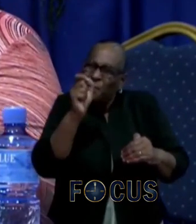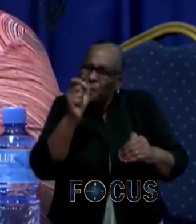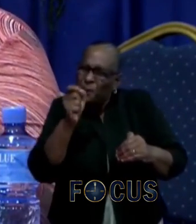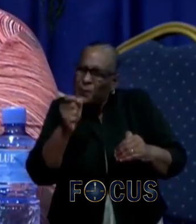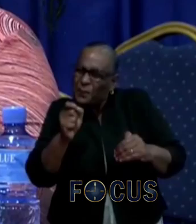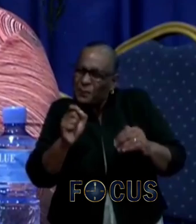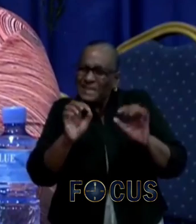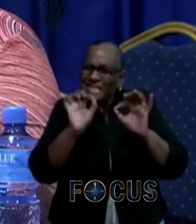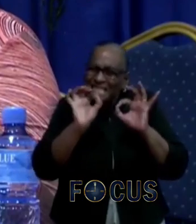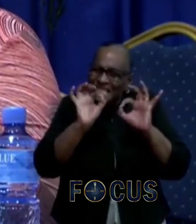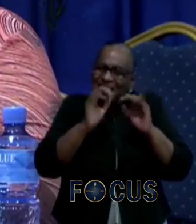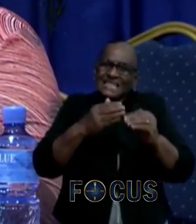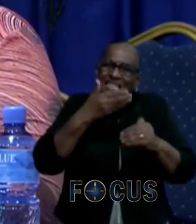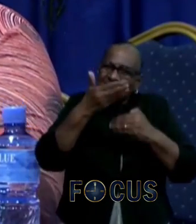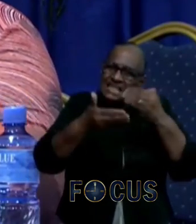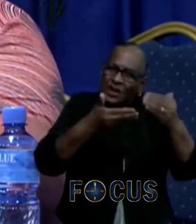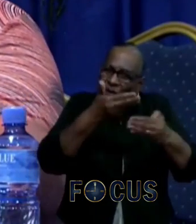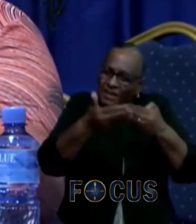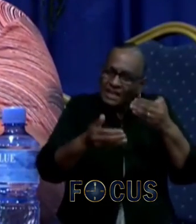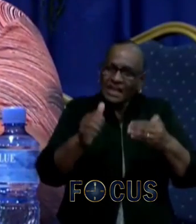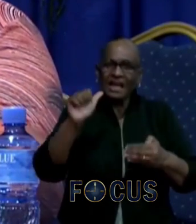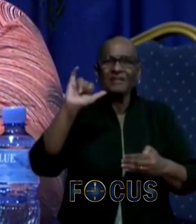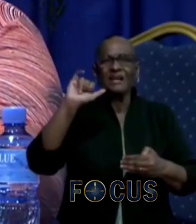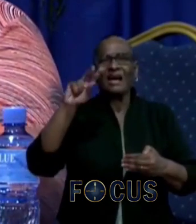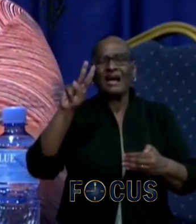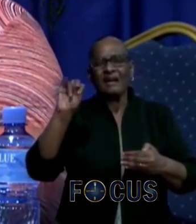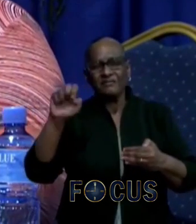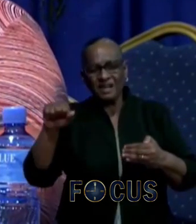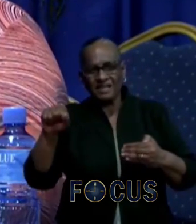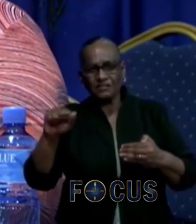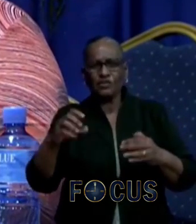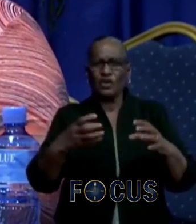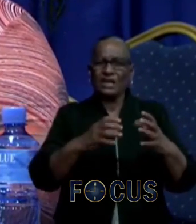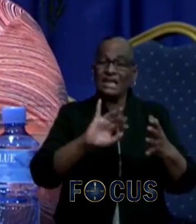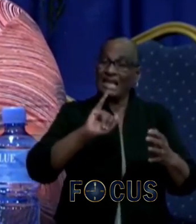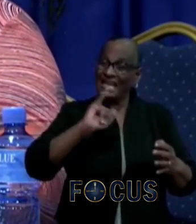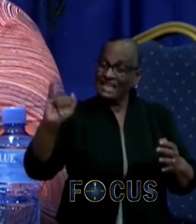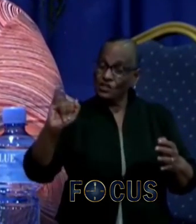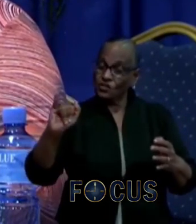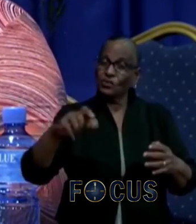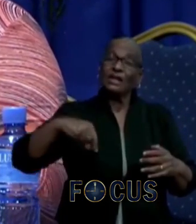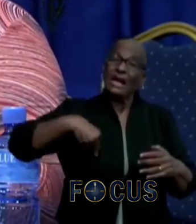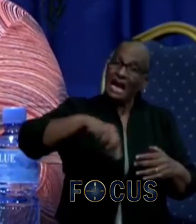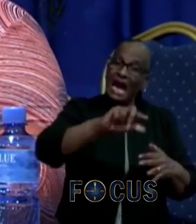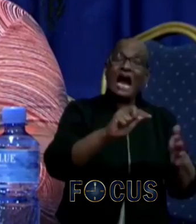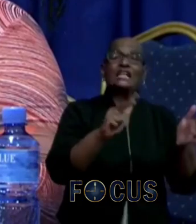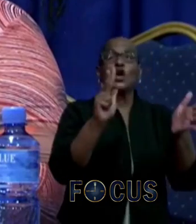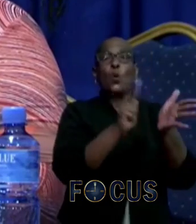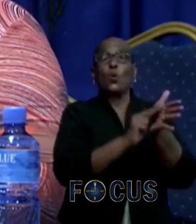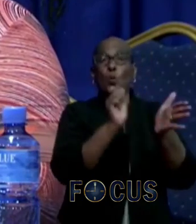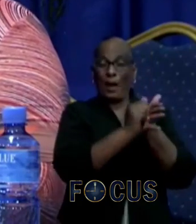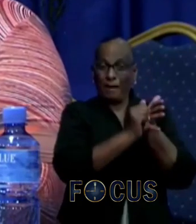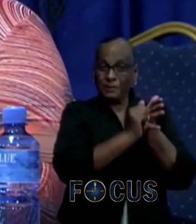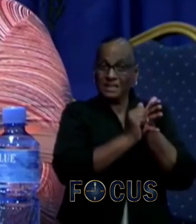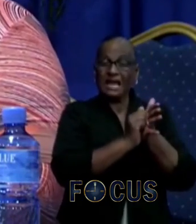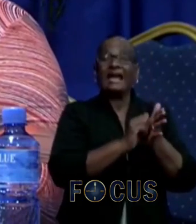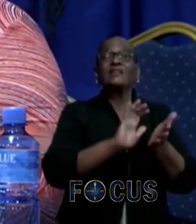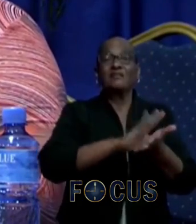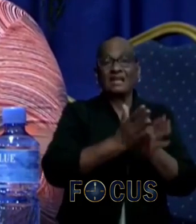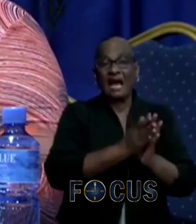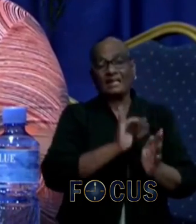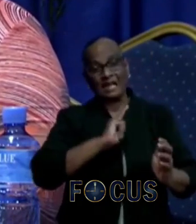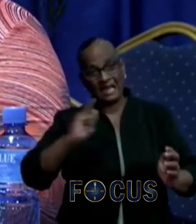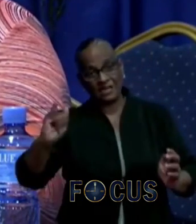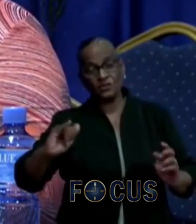detailinformatie met betrekking tot de speciale ronde van IFS voor industrieën naar de website van het ministerie van Handel, Industrie en Toerisme